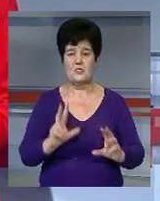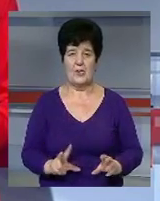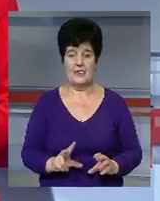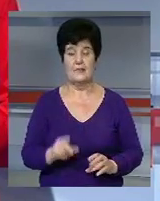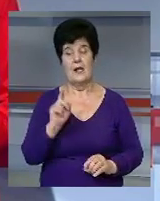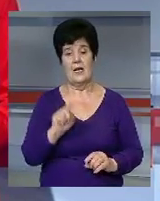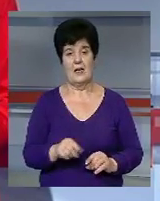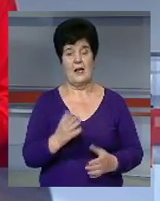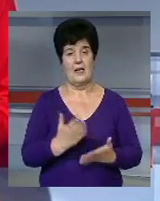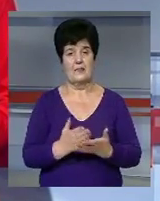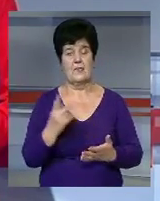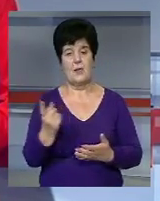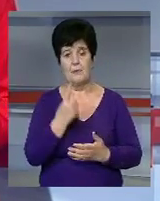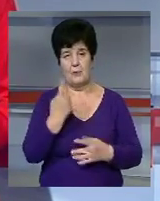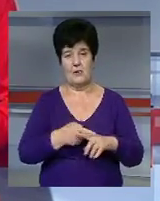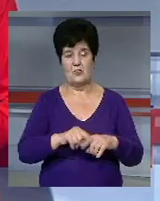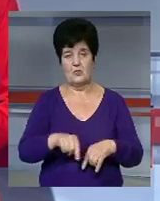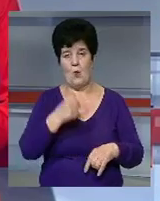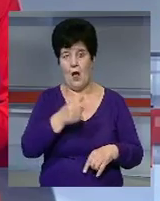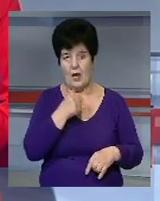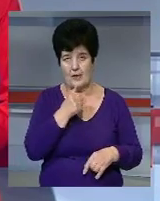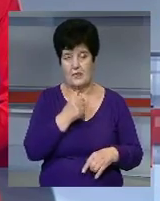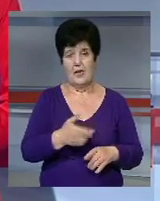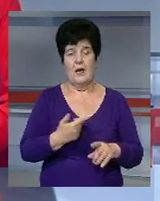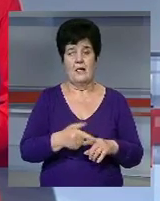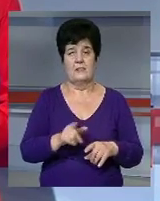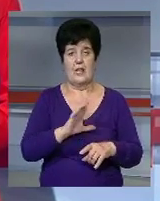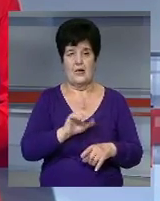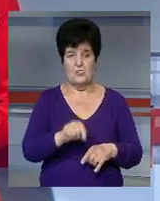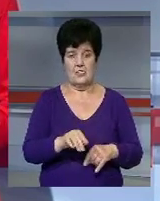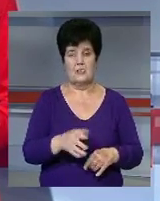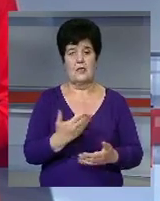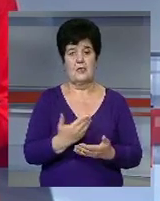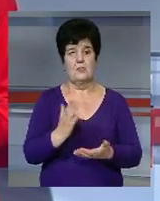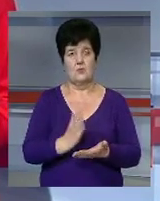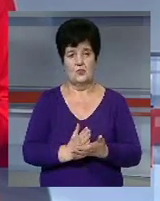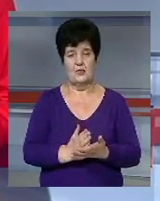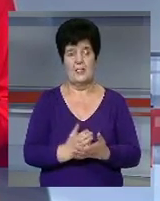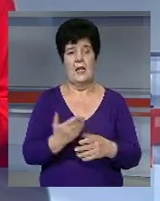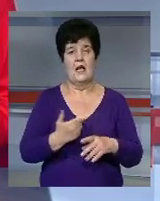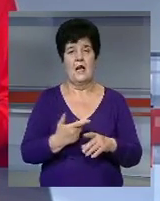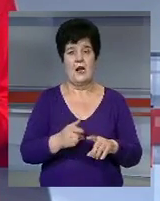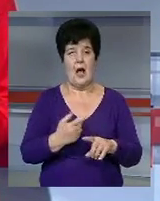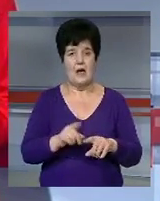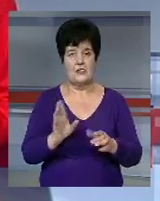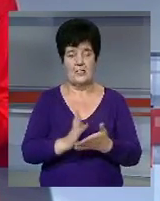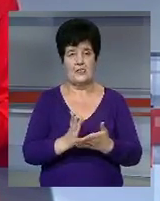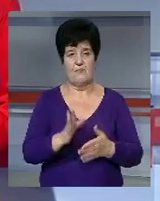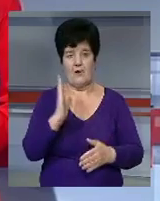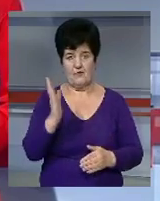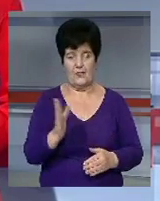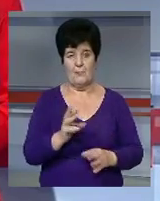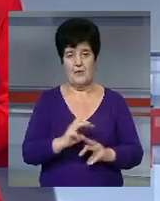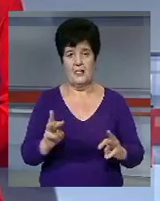de muncă de până la 10 ani. Astfel, salariul acestora va crește cu 50% sau chiar se va dubla. Venitul salarial